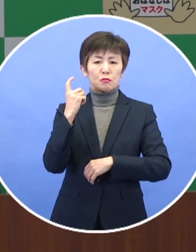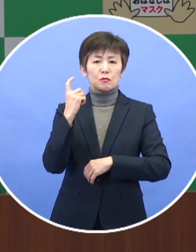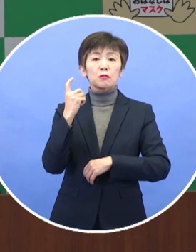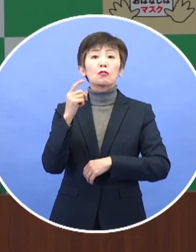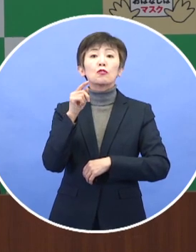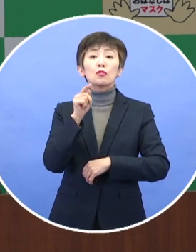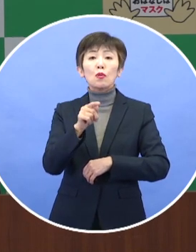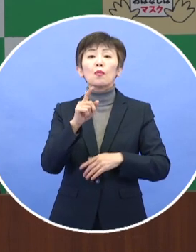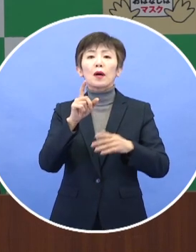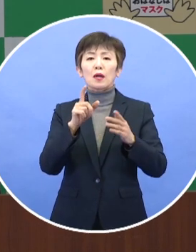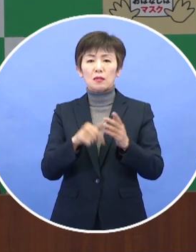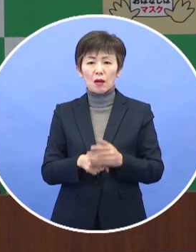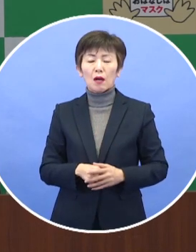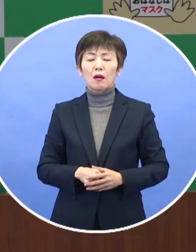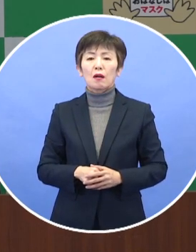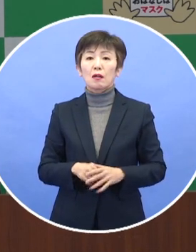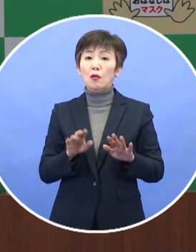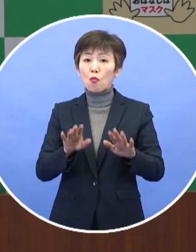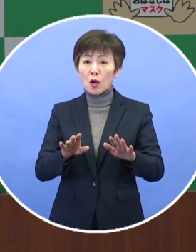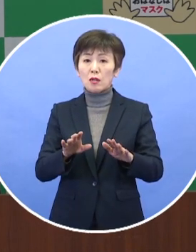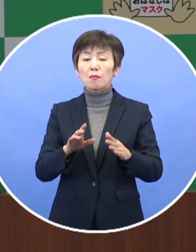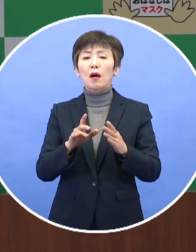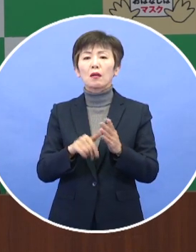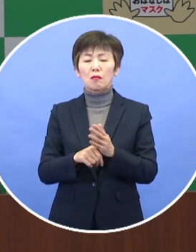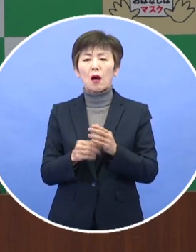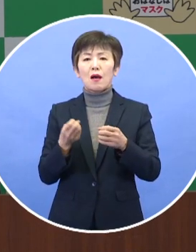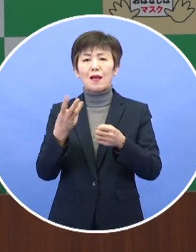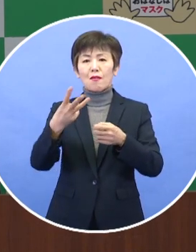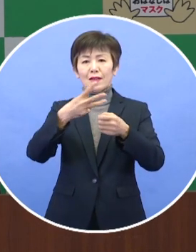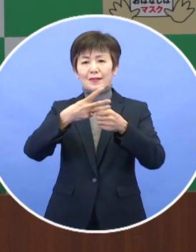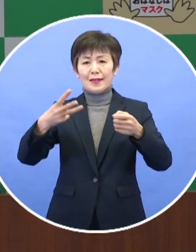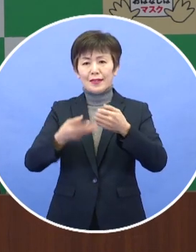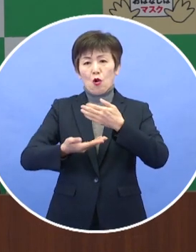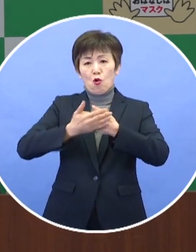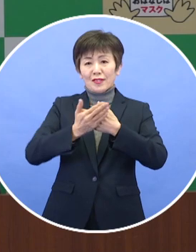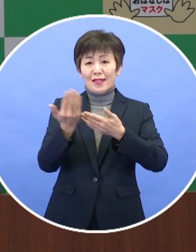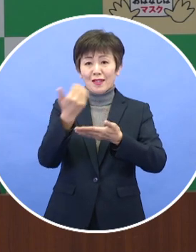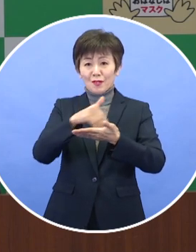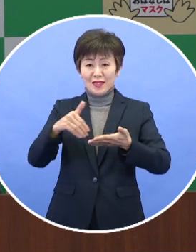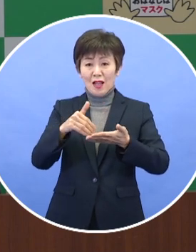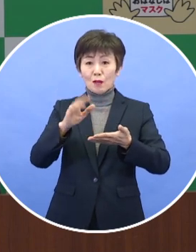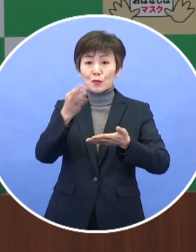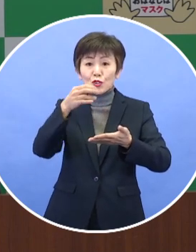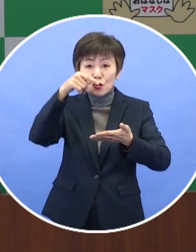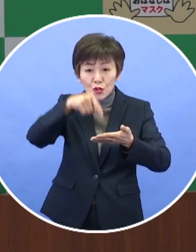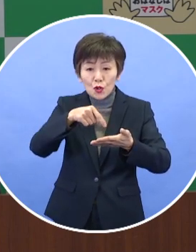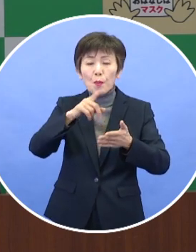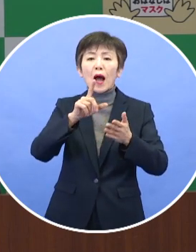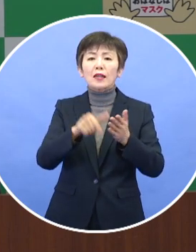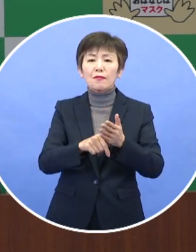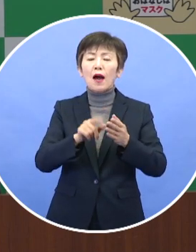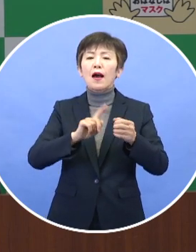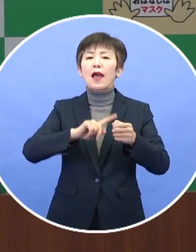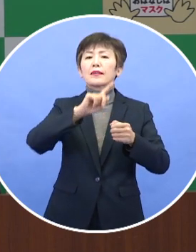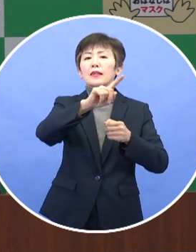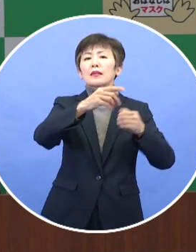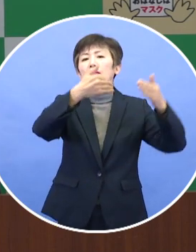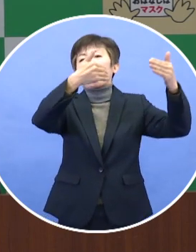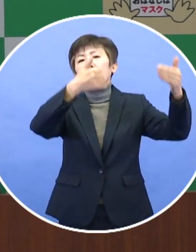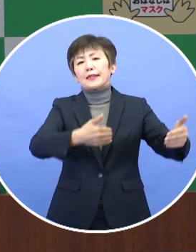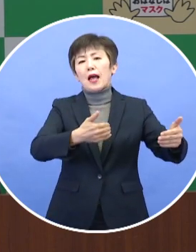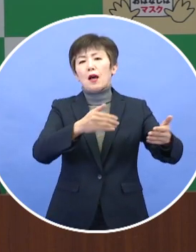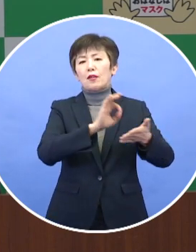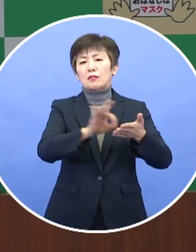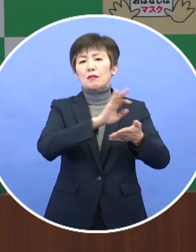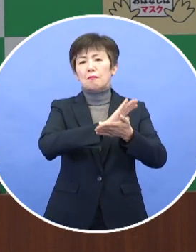模をですね、ただ今回はですね、令和3年度補正予算分ですので、そうすると来年度中には使い切らないといけない